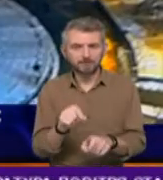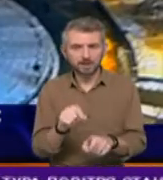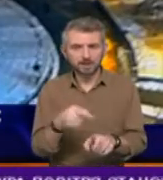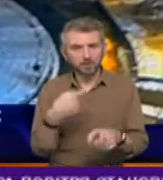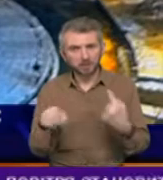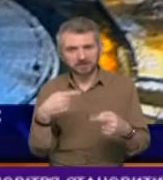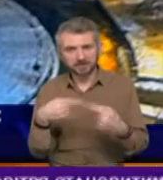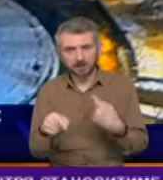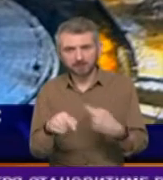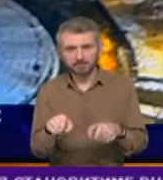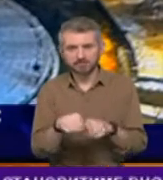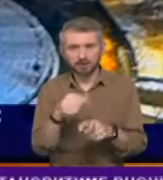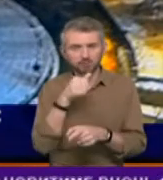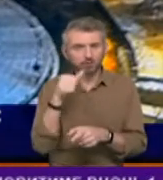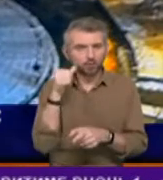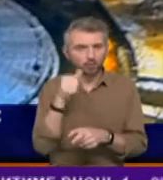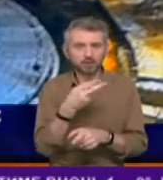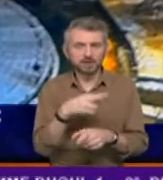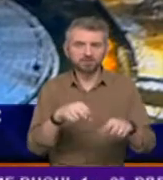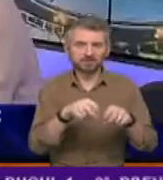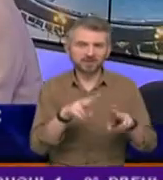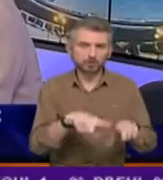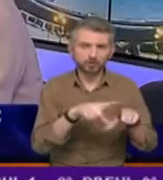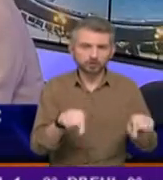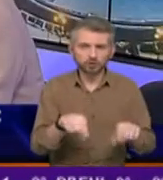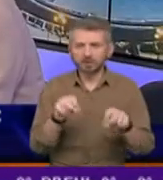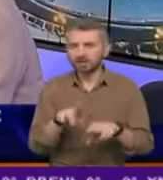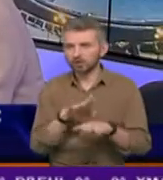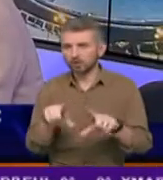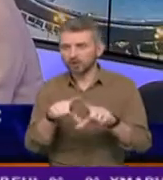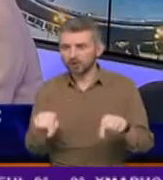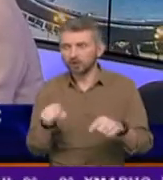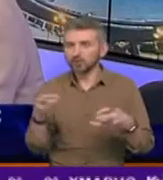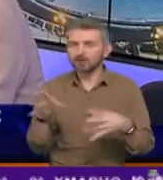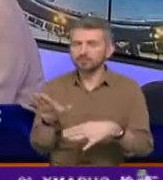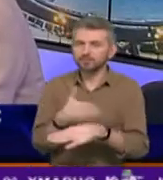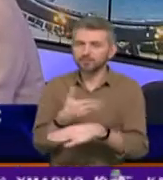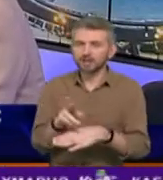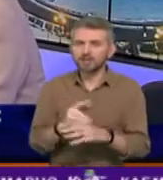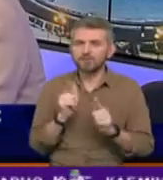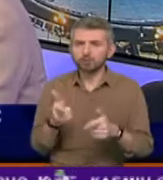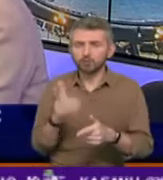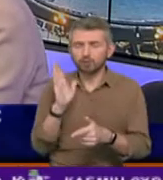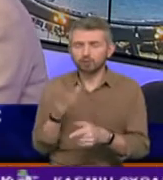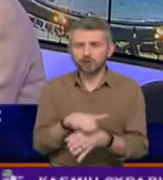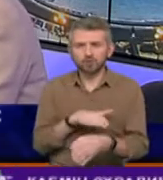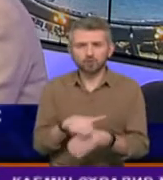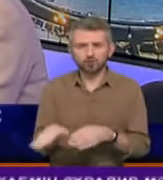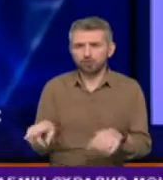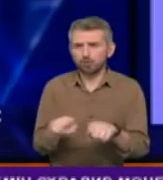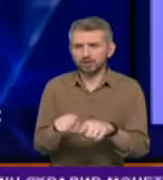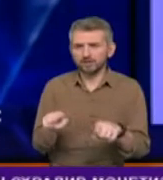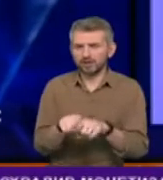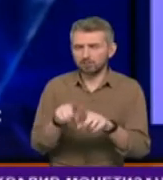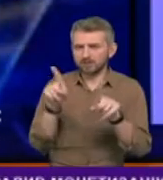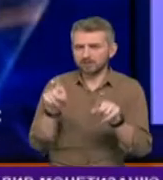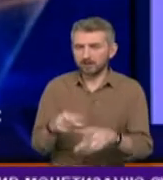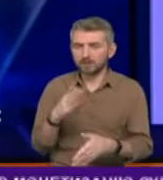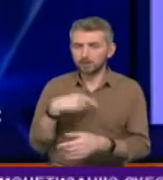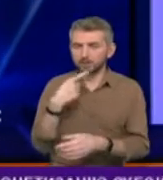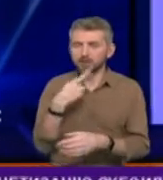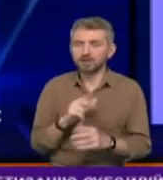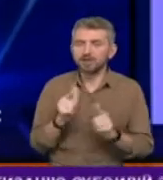українську треба знати. А інші іспити вони складають якими мовами? За бажанням вступника він може обирати мову складання тестів.